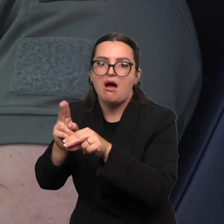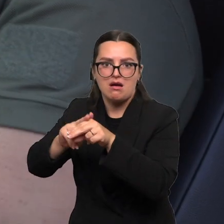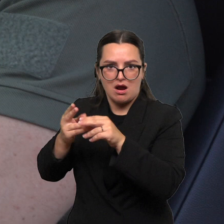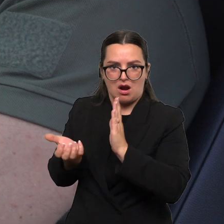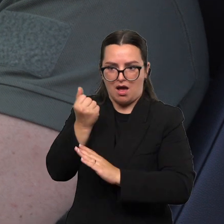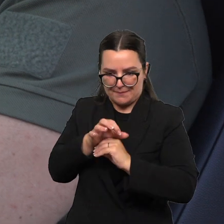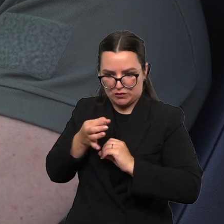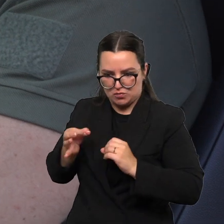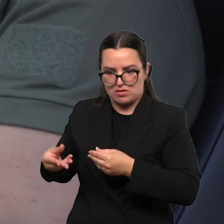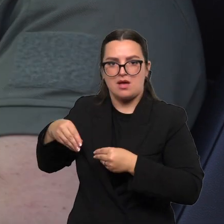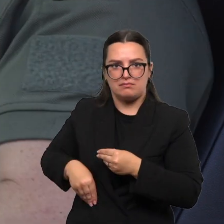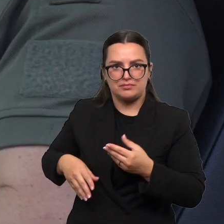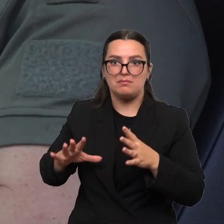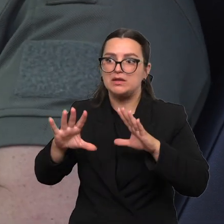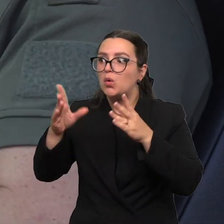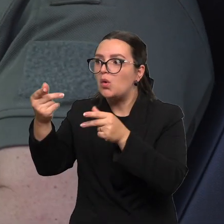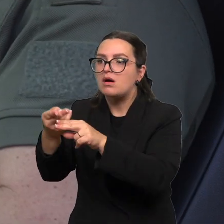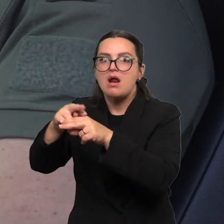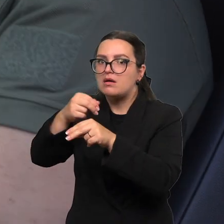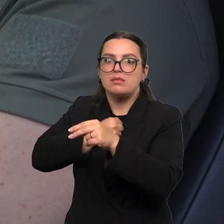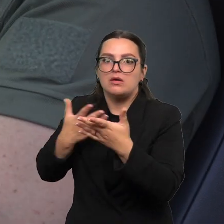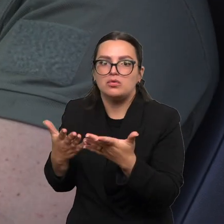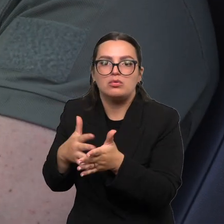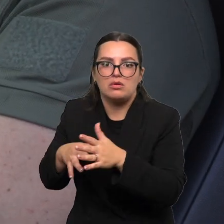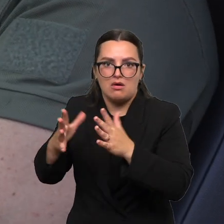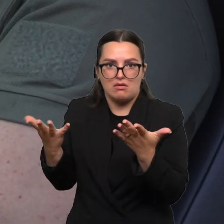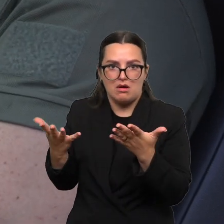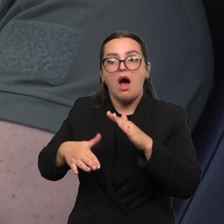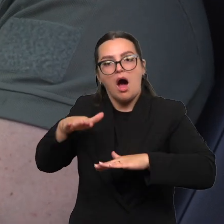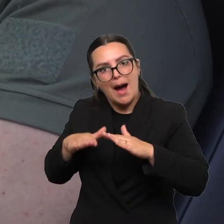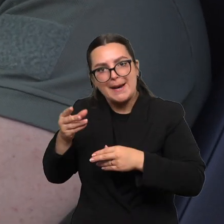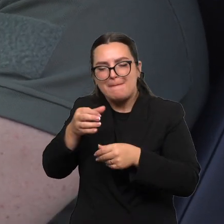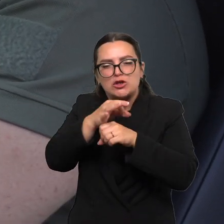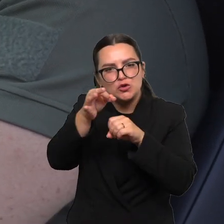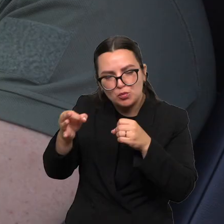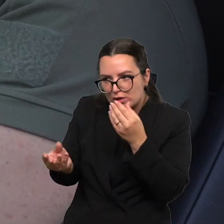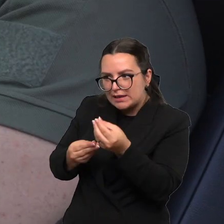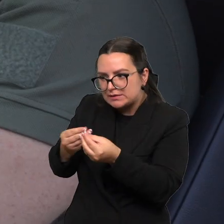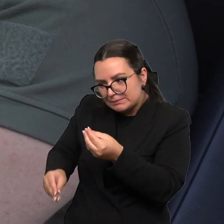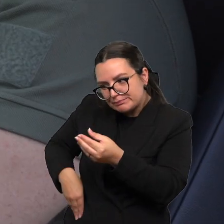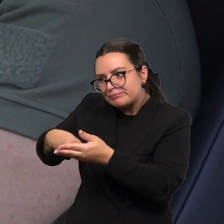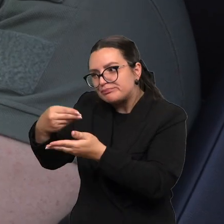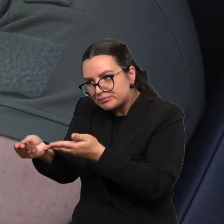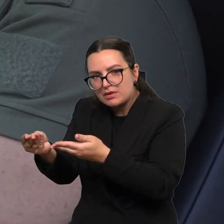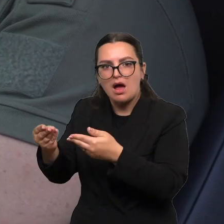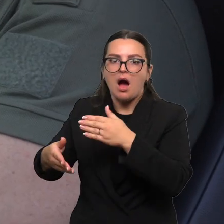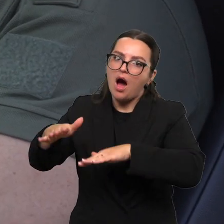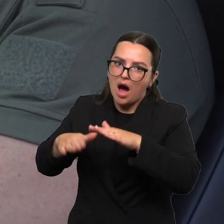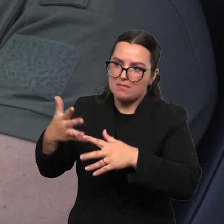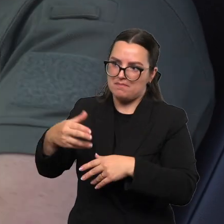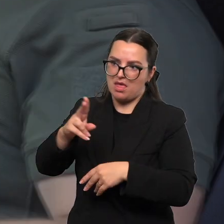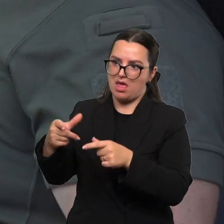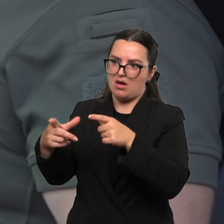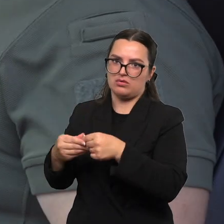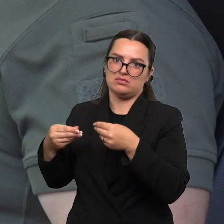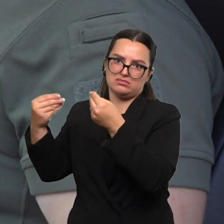Ir va tada gaunasi, kad arba atiduok 50 eurų, arba turėk smulkesniais. Tai reikia turėti smulkesniais. Ir jo patarimas būtų